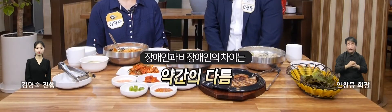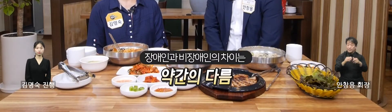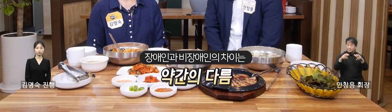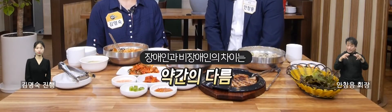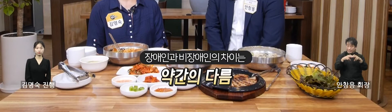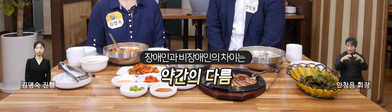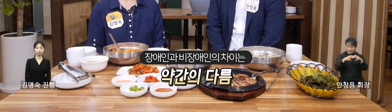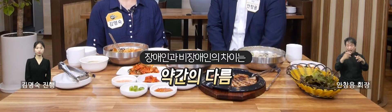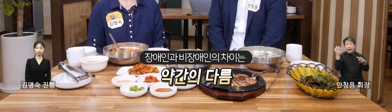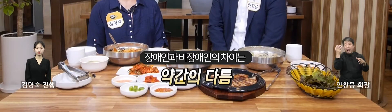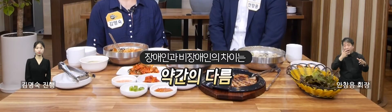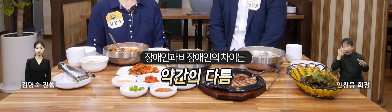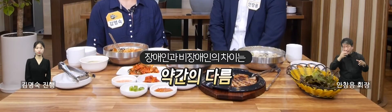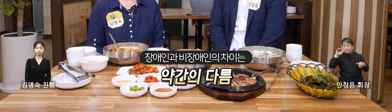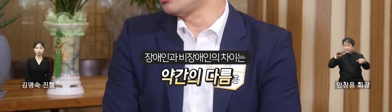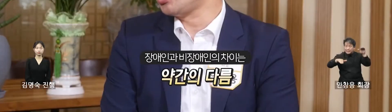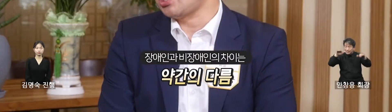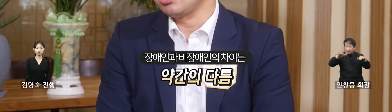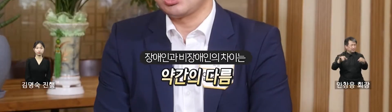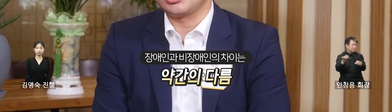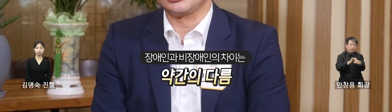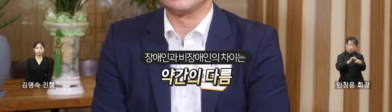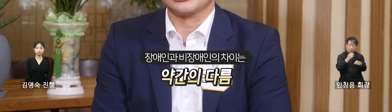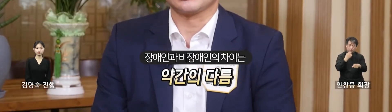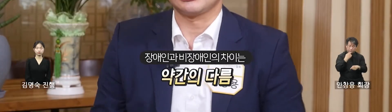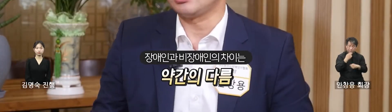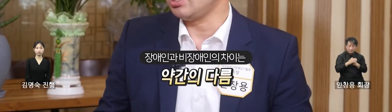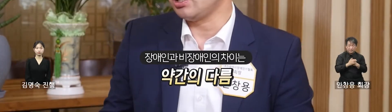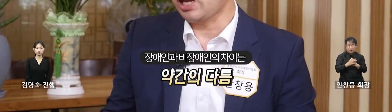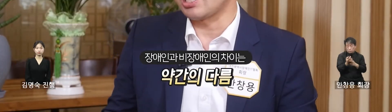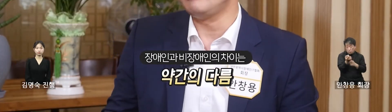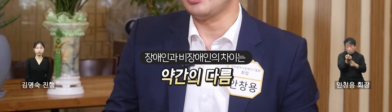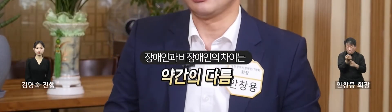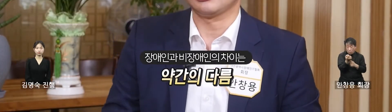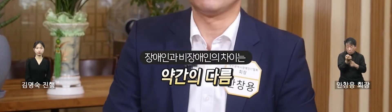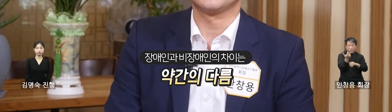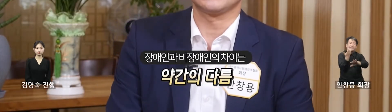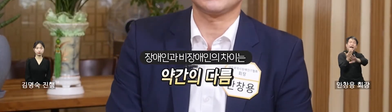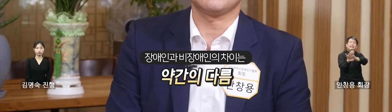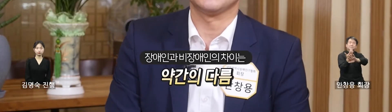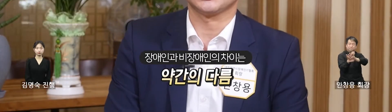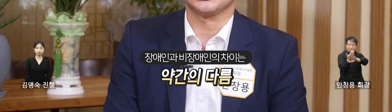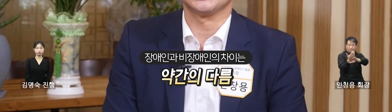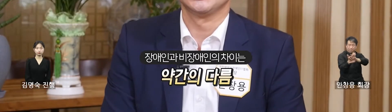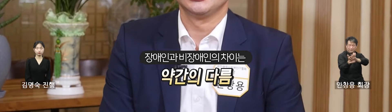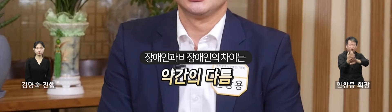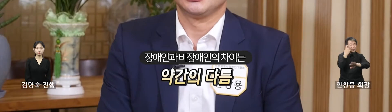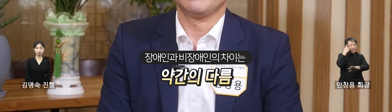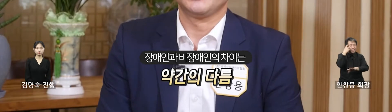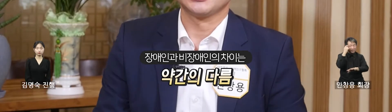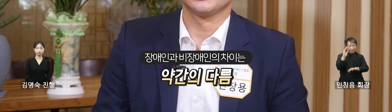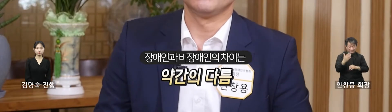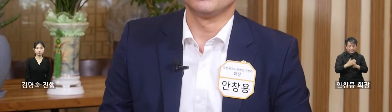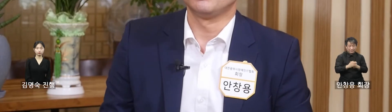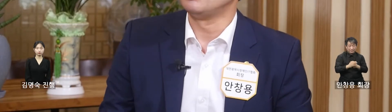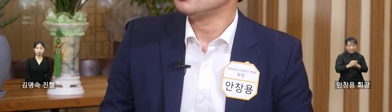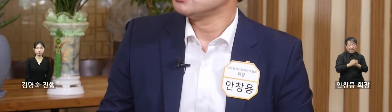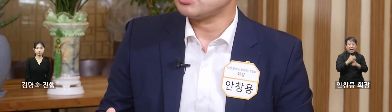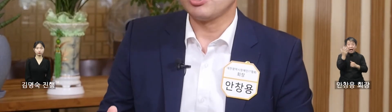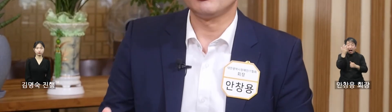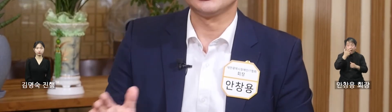장애인과 비장애인의 차이는 특별한 것이 아니라 약간의 다름에 있다고 생각합니다. 이에